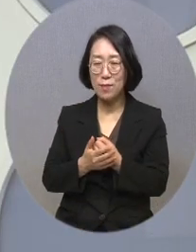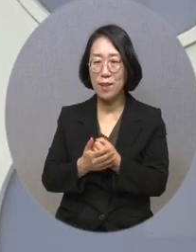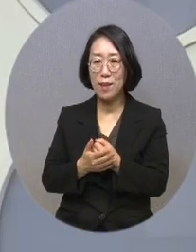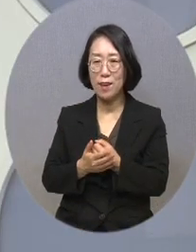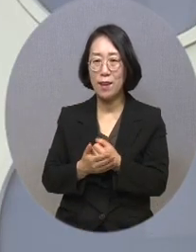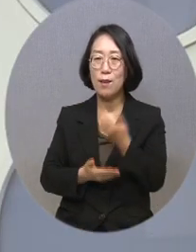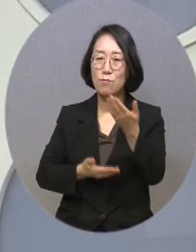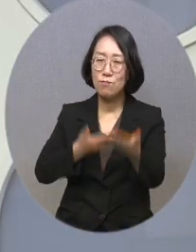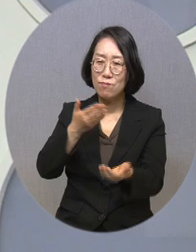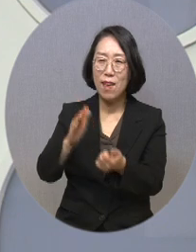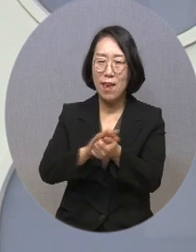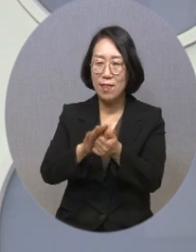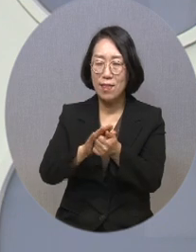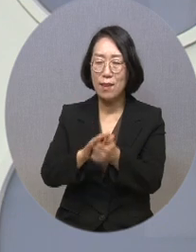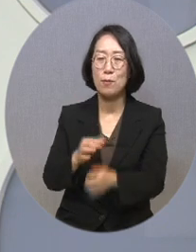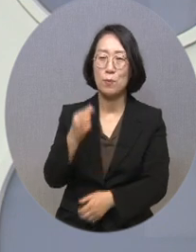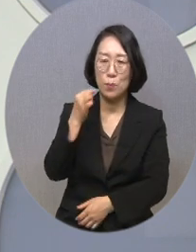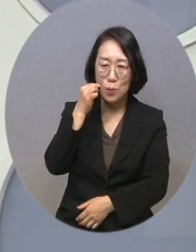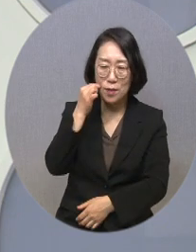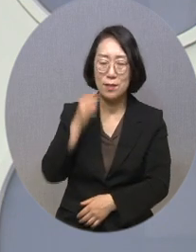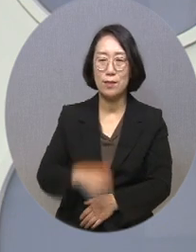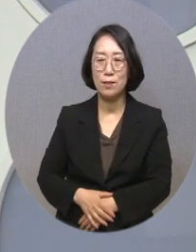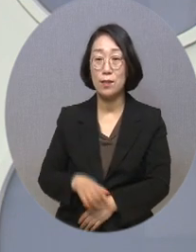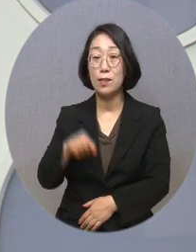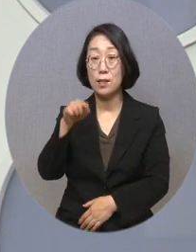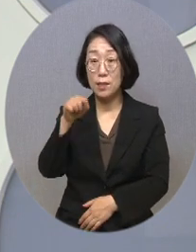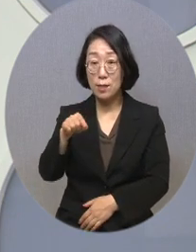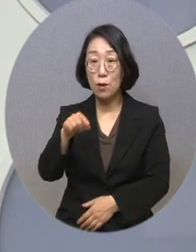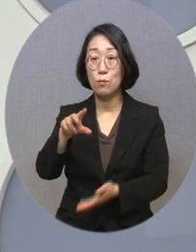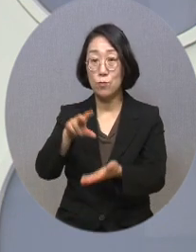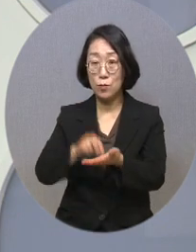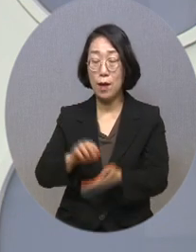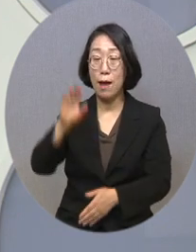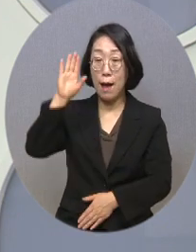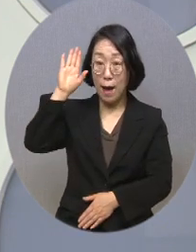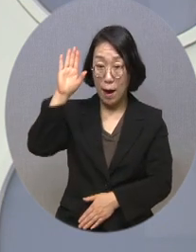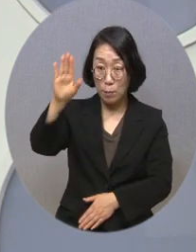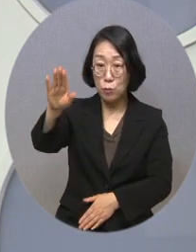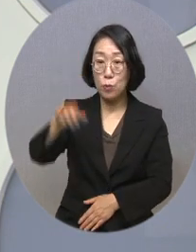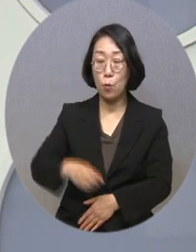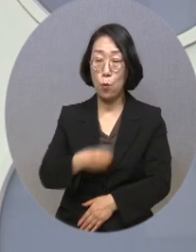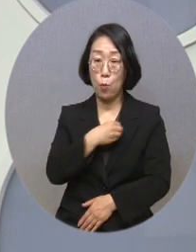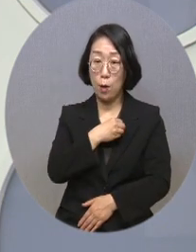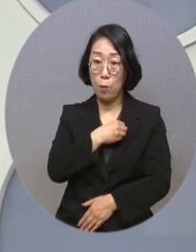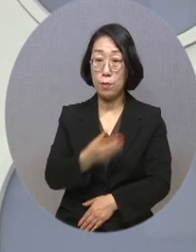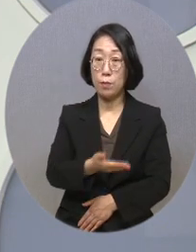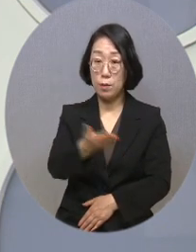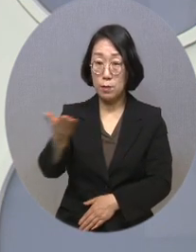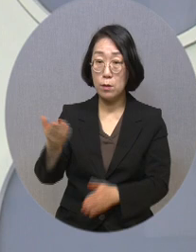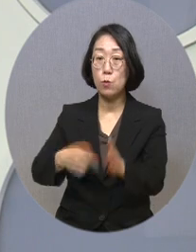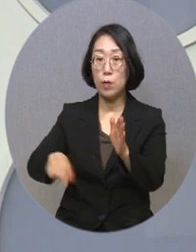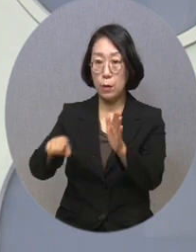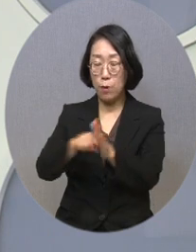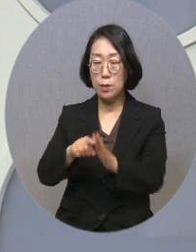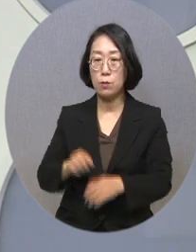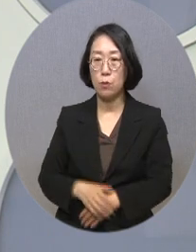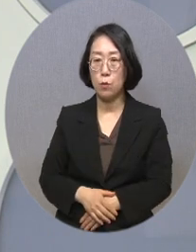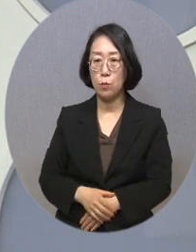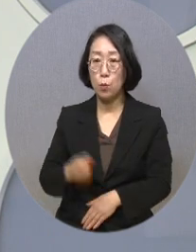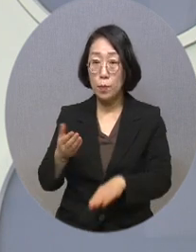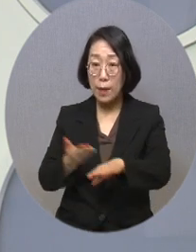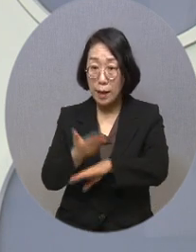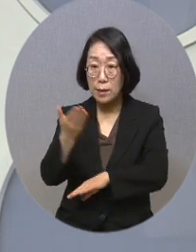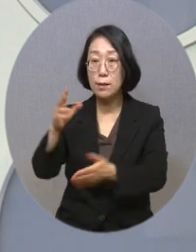이런 부분들이 있는데 그런 것은 저는 앞으로 우리 회원들을 위해서는 그런 것뿐만 아니라